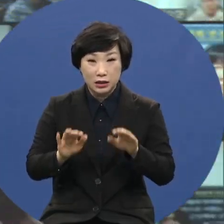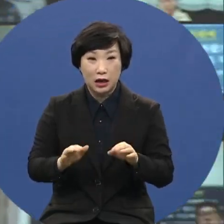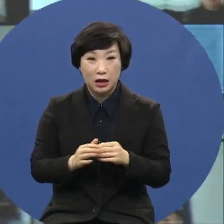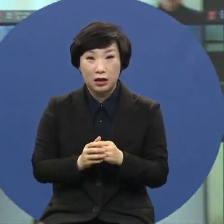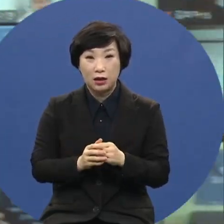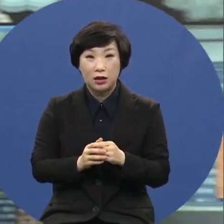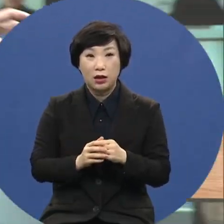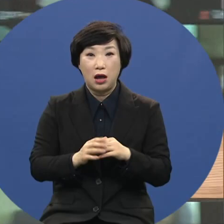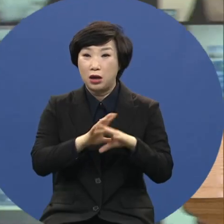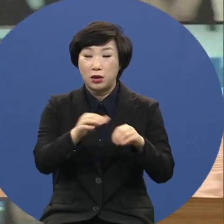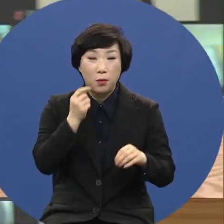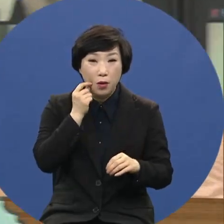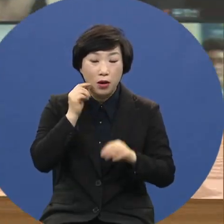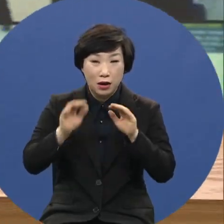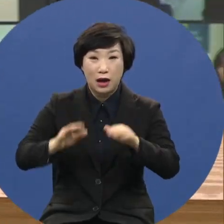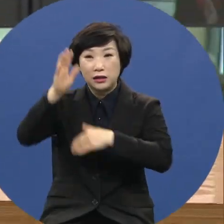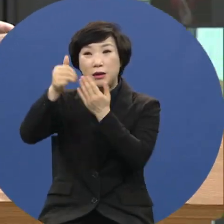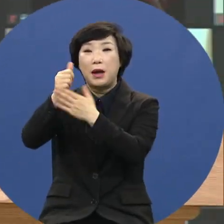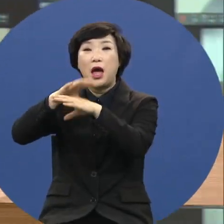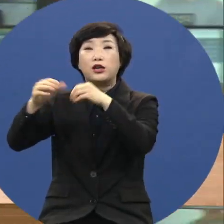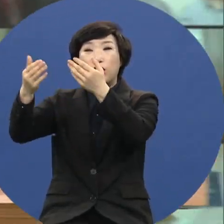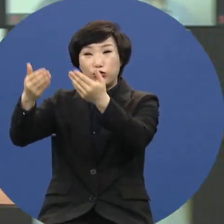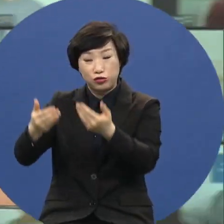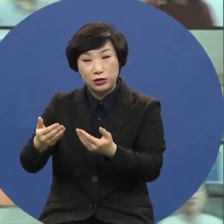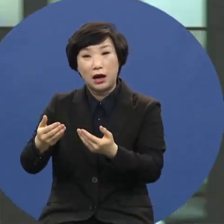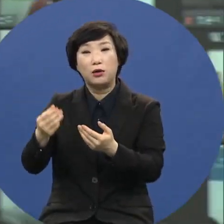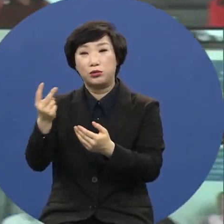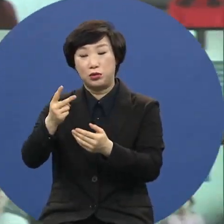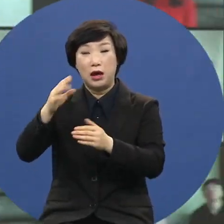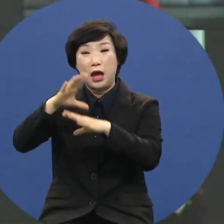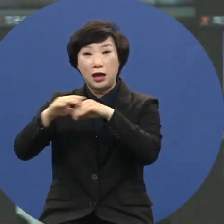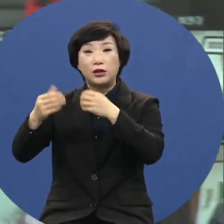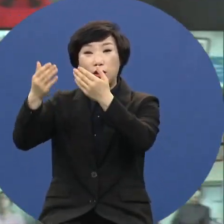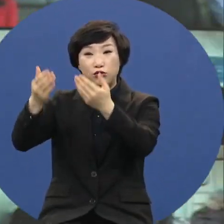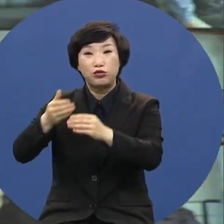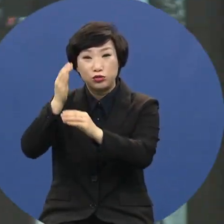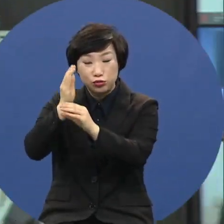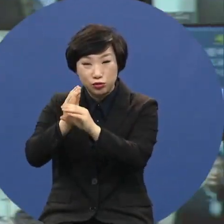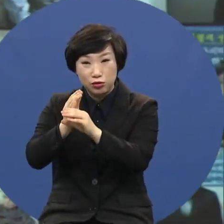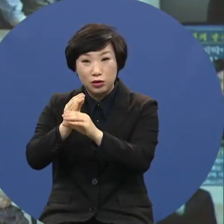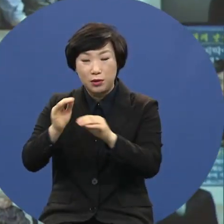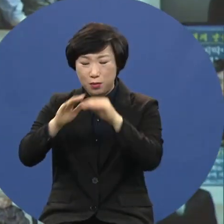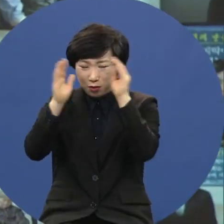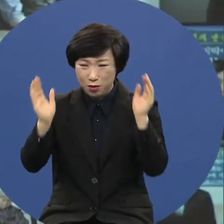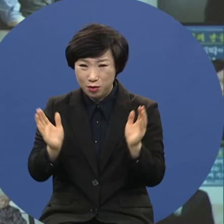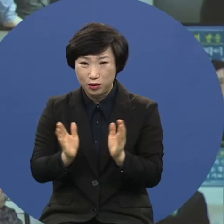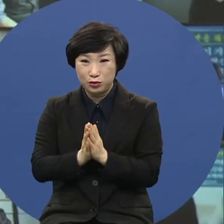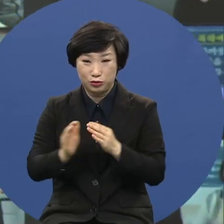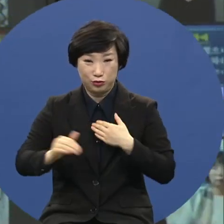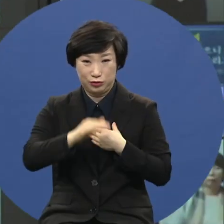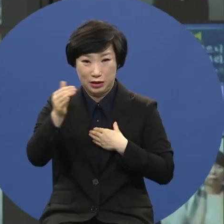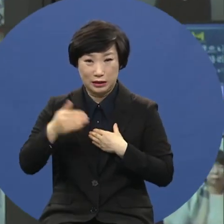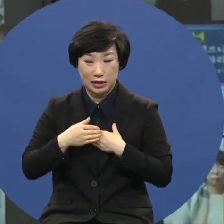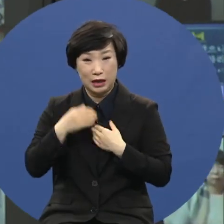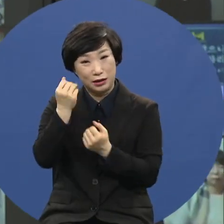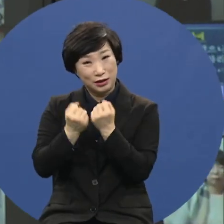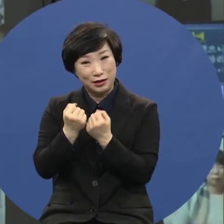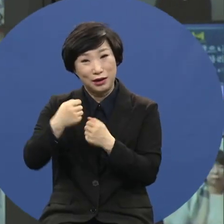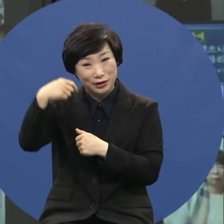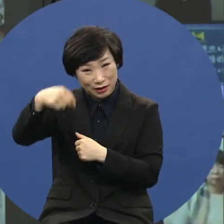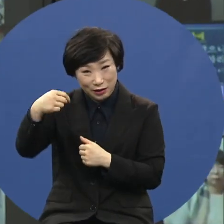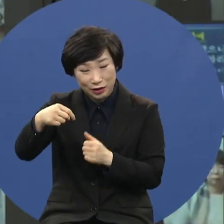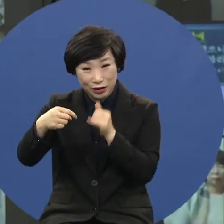해결하겠다고 말씀하시고 해결하시고 있고 해결하신 것을 이렇게도 끈질기게